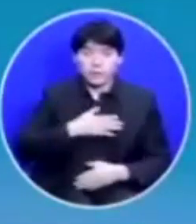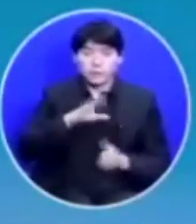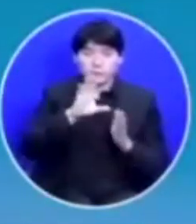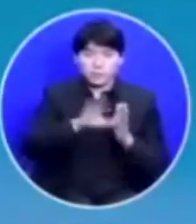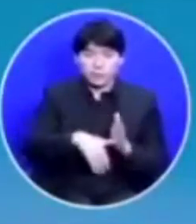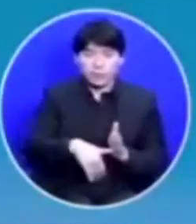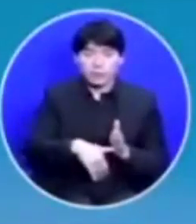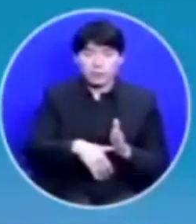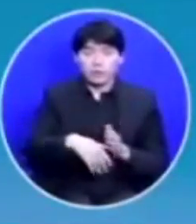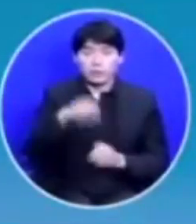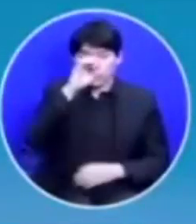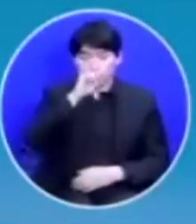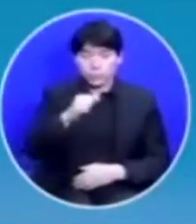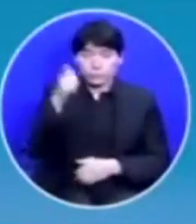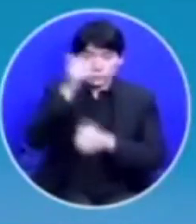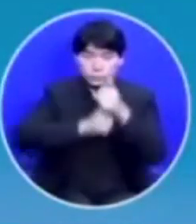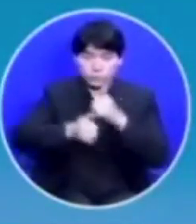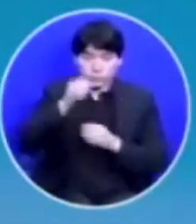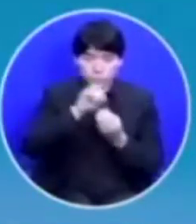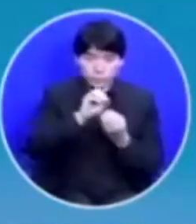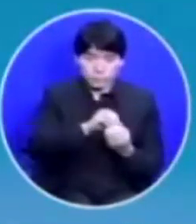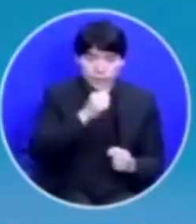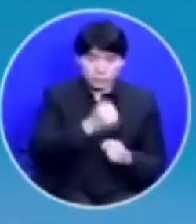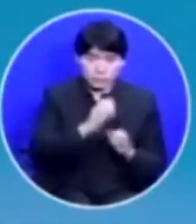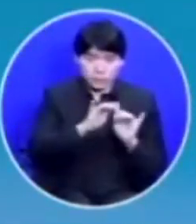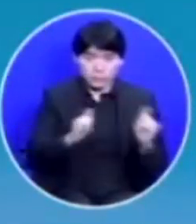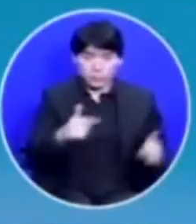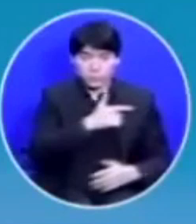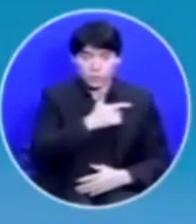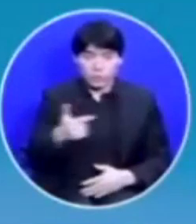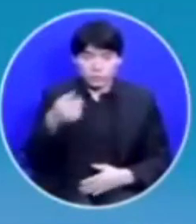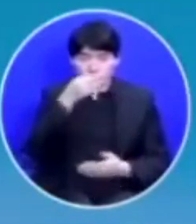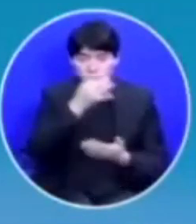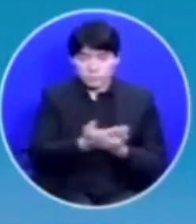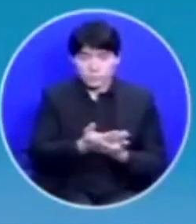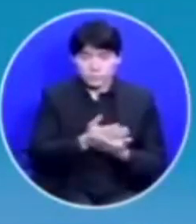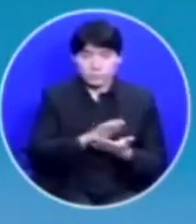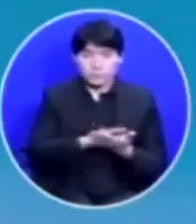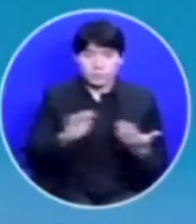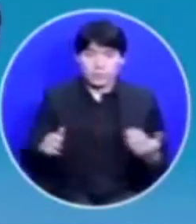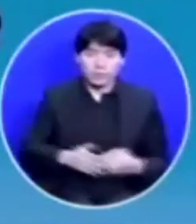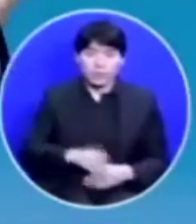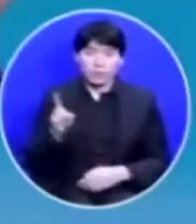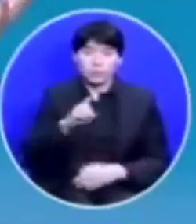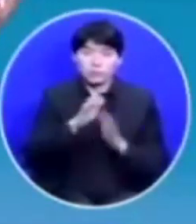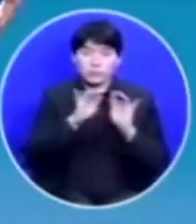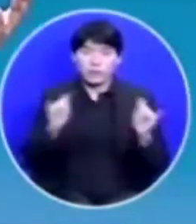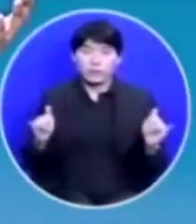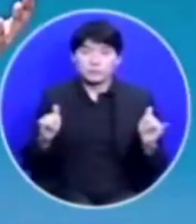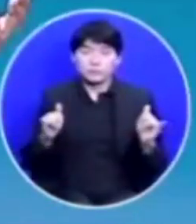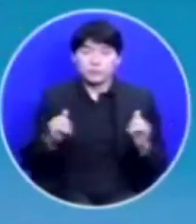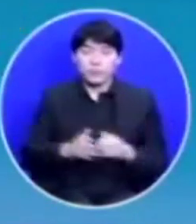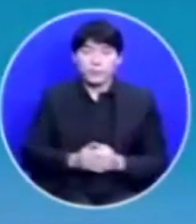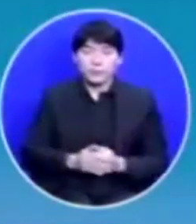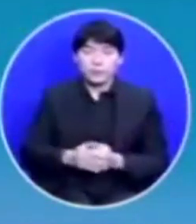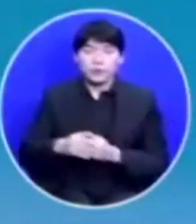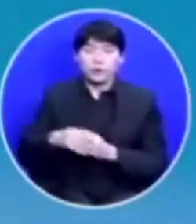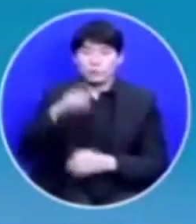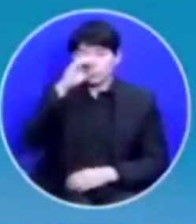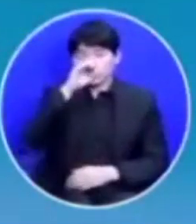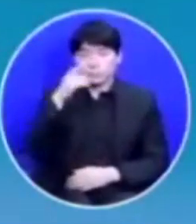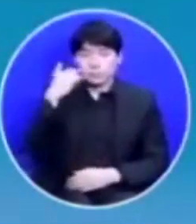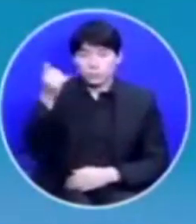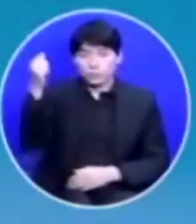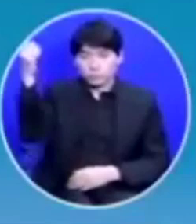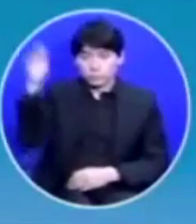포토 힘든게 아닙니다 그러나 어떤 사람은 부모로부터 좋은 가정의 전통을 물려받은 사람이